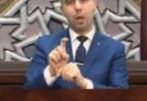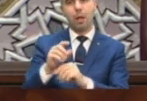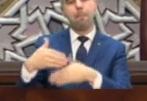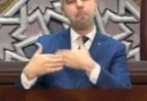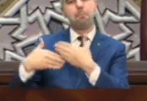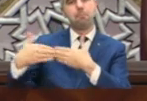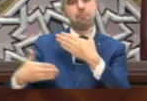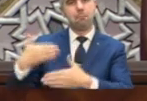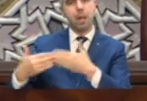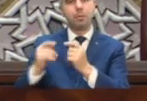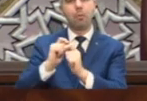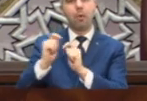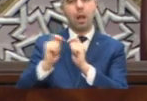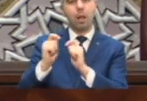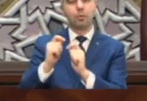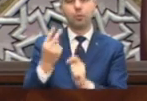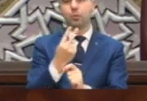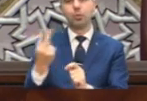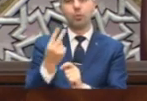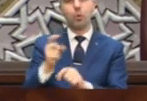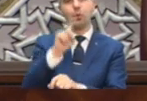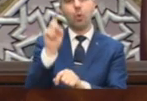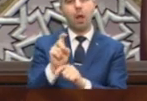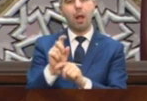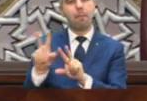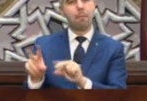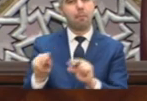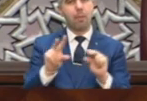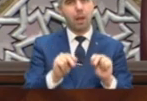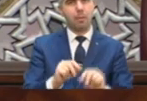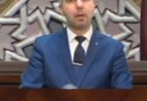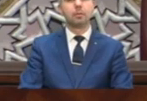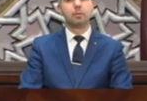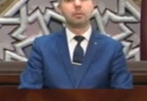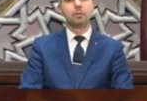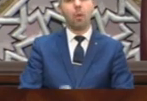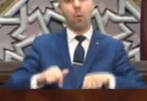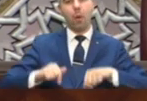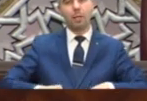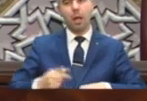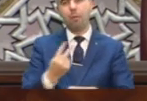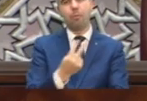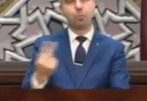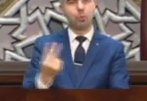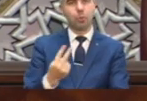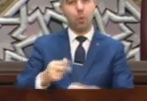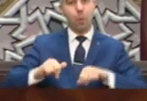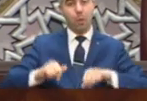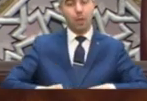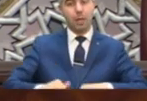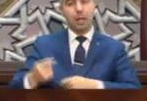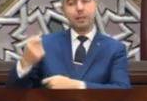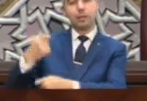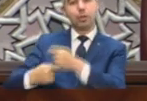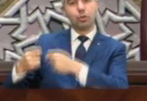مناقشة بسؤالين في إطار وحدة الموضوع في كل من القطاعين التاليين: القطاع الأول